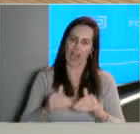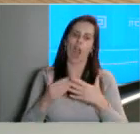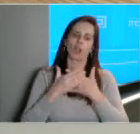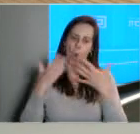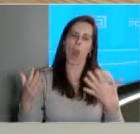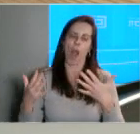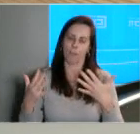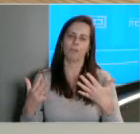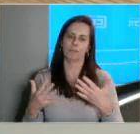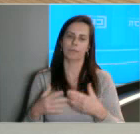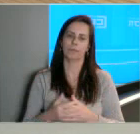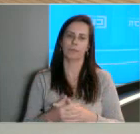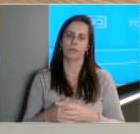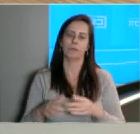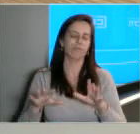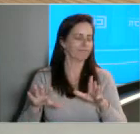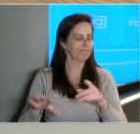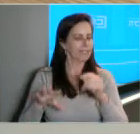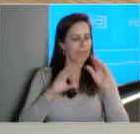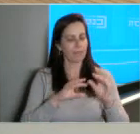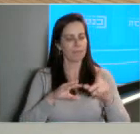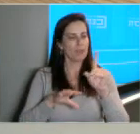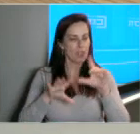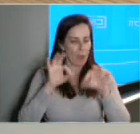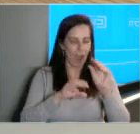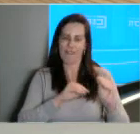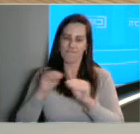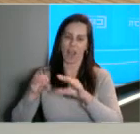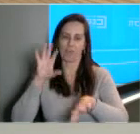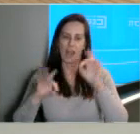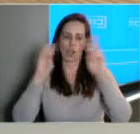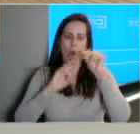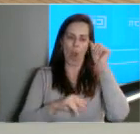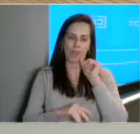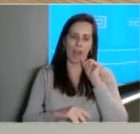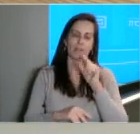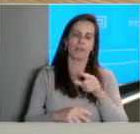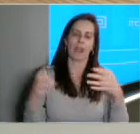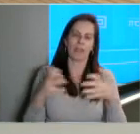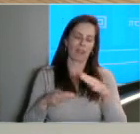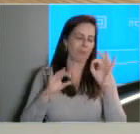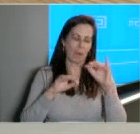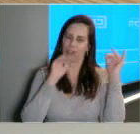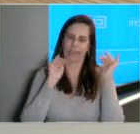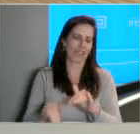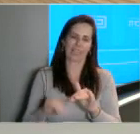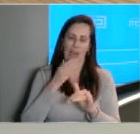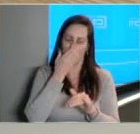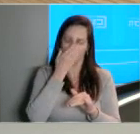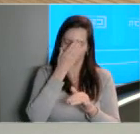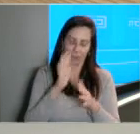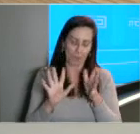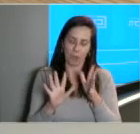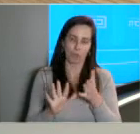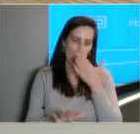בעצם המצביעים ברחו קצת לכחול לבן, וגם לרשימה המשותפת, למעשה המפלגה התרסקה לחלוטין,